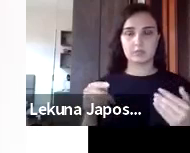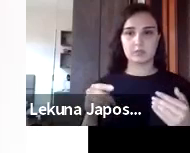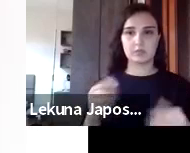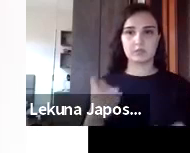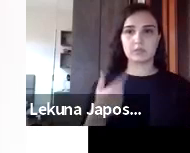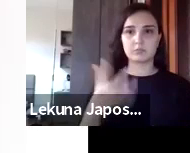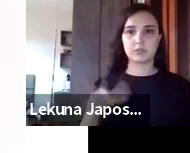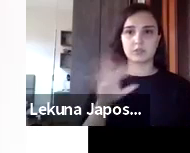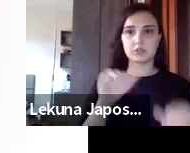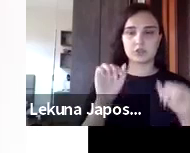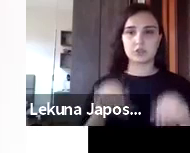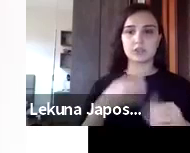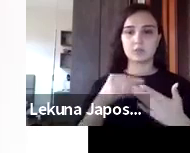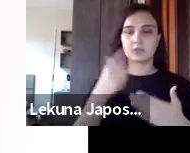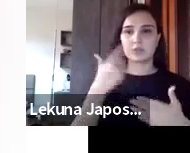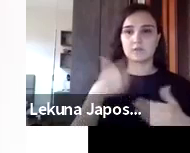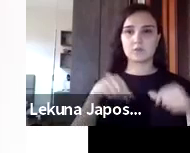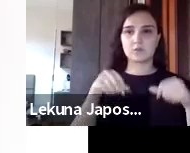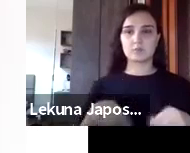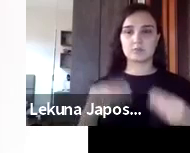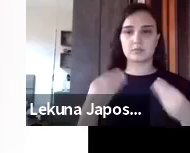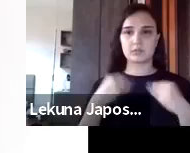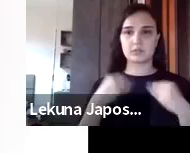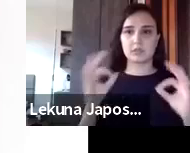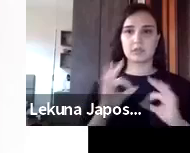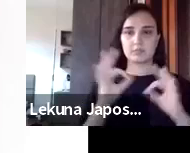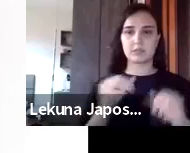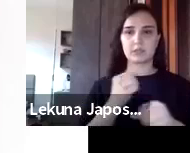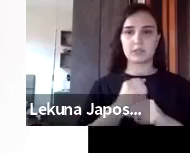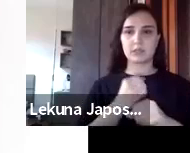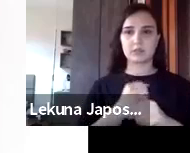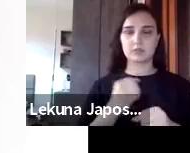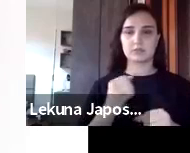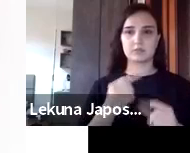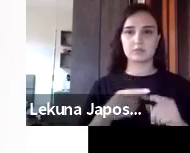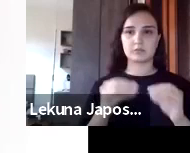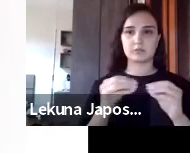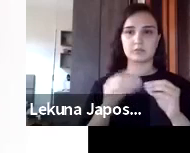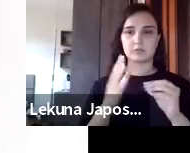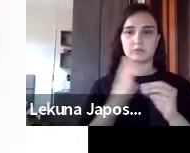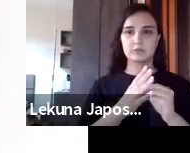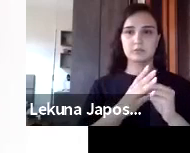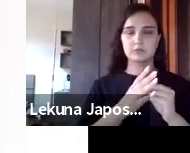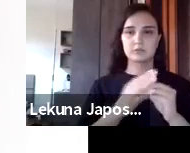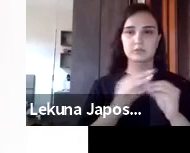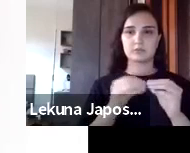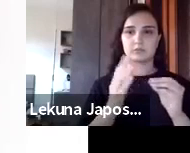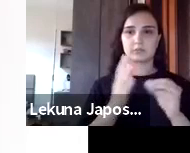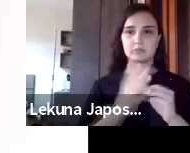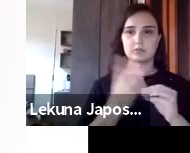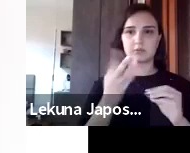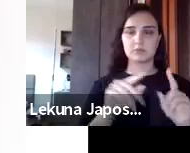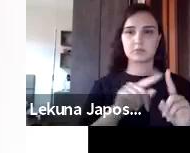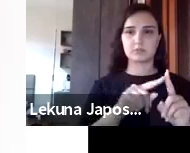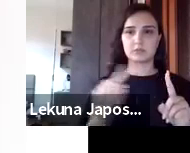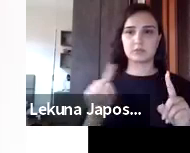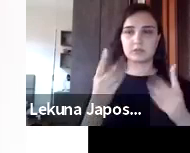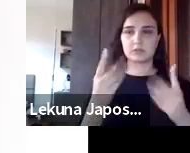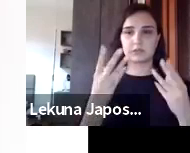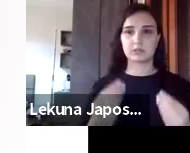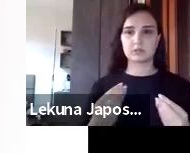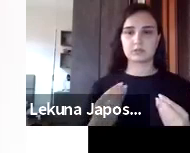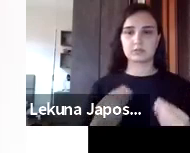რამდენად შეგიძლიათ მისცეთ თავს უფლება არაფერი აკეთოთ თუნდაც 15 წლის 15 წუთის მონაწილზე დღეში, ხო?